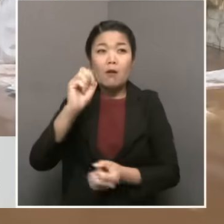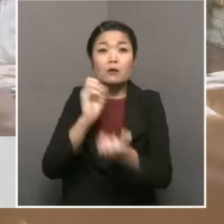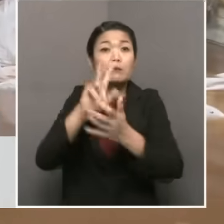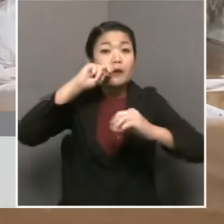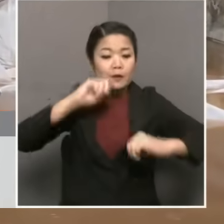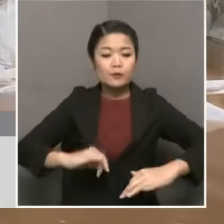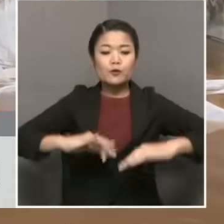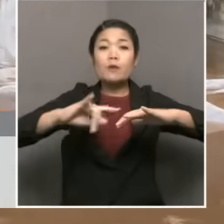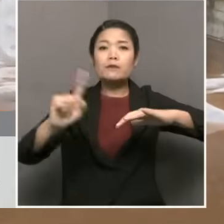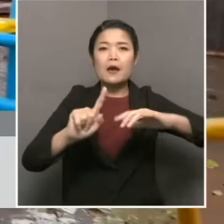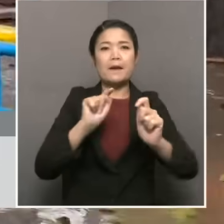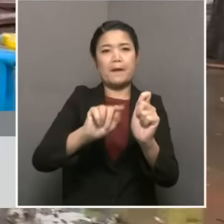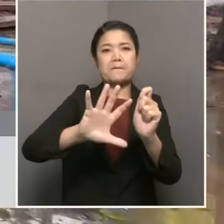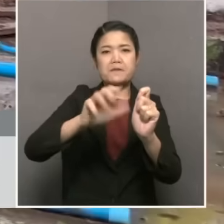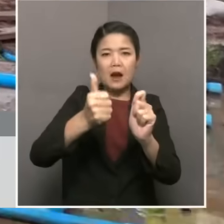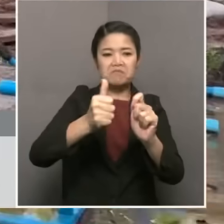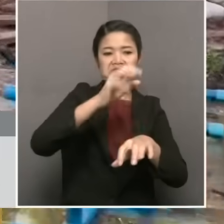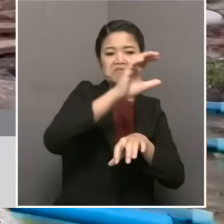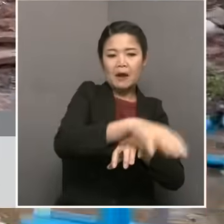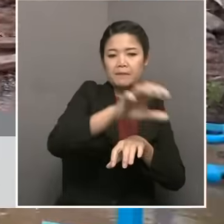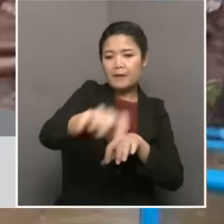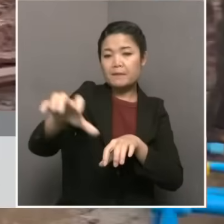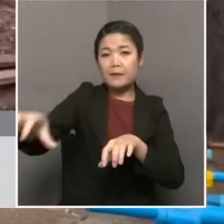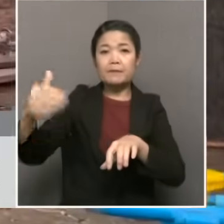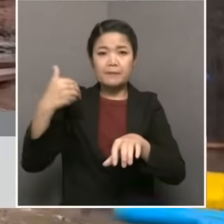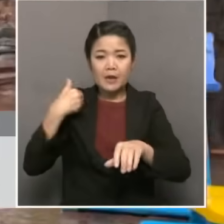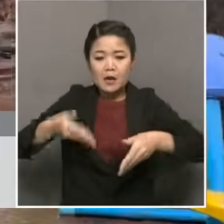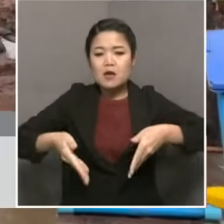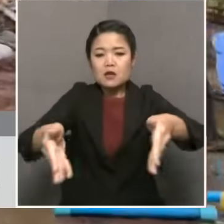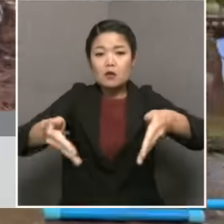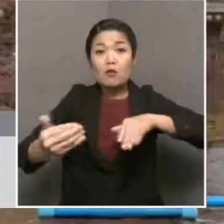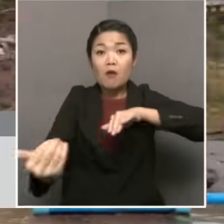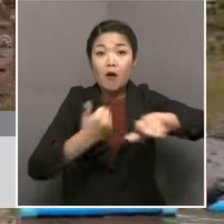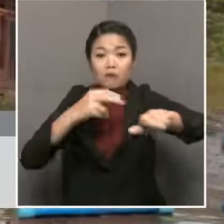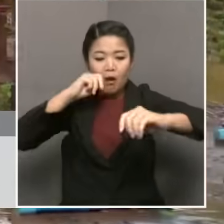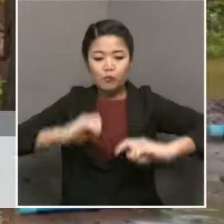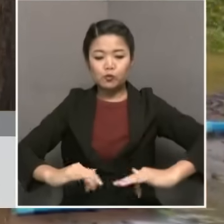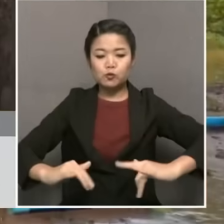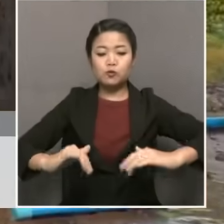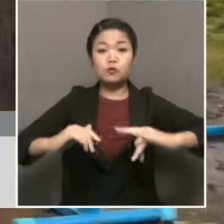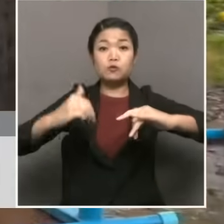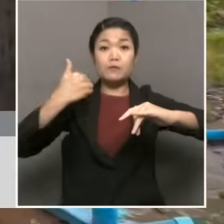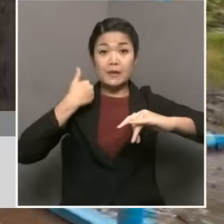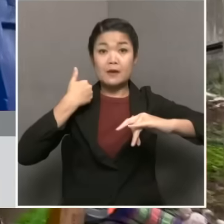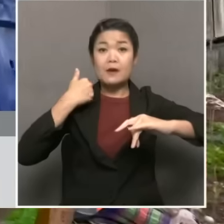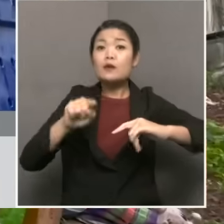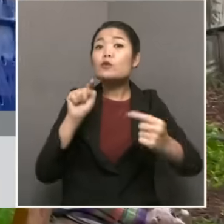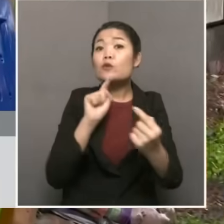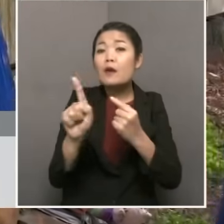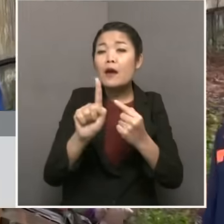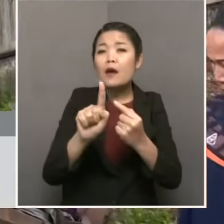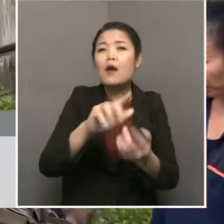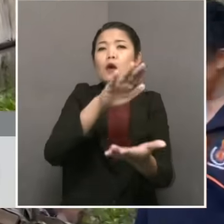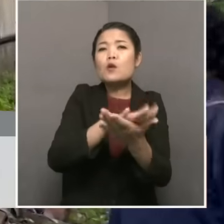ในอำเภอเมืองขอนแก่นหลายจุดเลยค่ะเส้นทางหลายเส้นทางระดับน้ำท่วมสูงโดยเฉพาะที่โรงเรียนการศึกษา